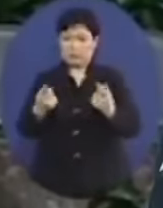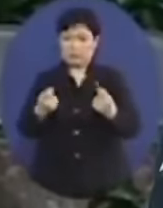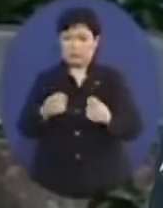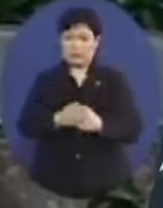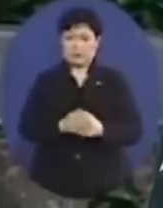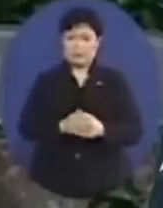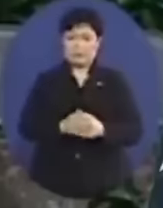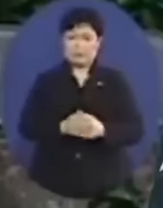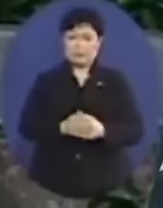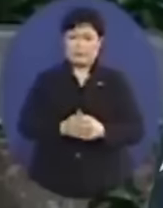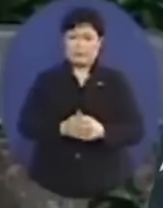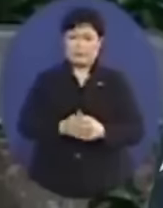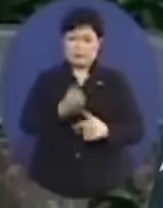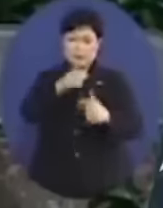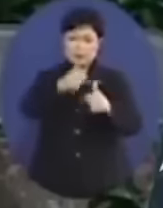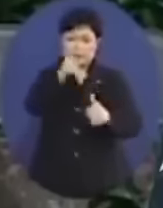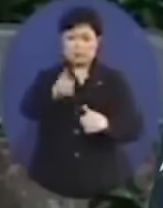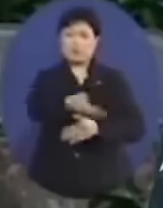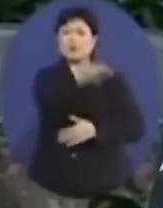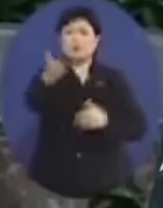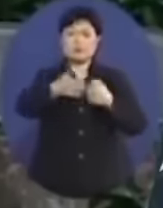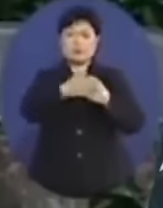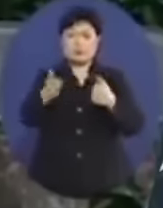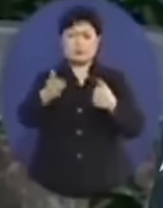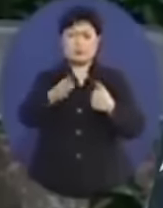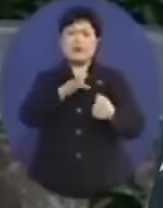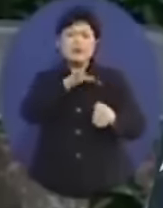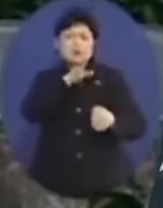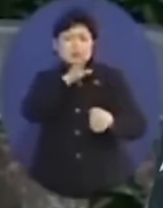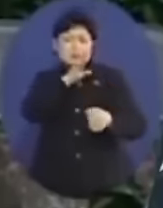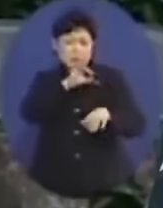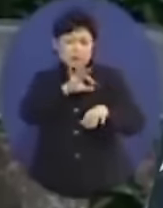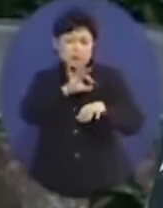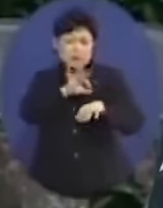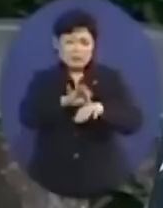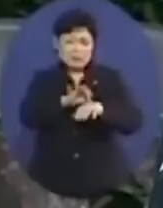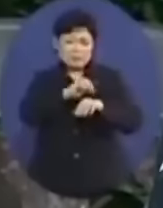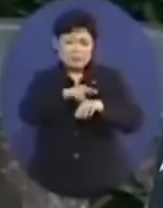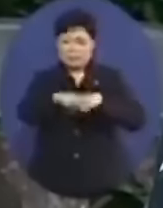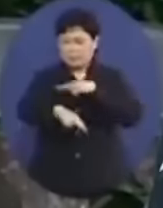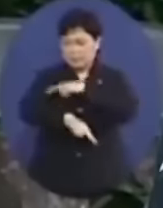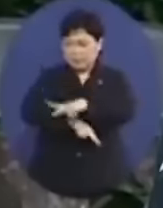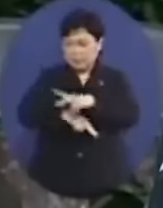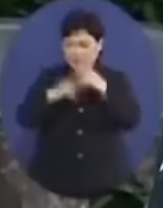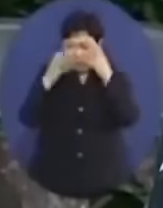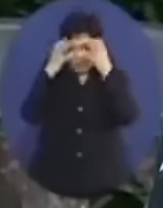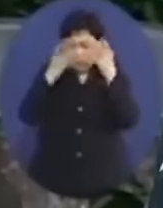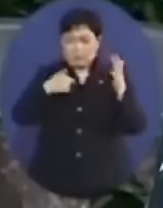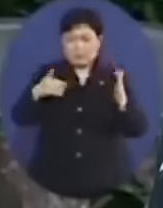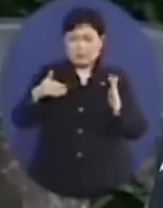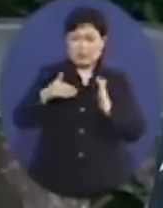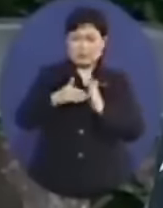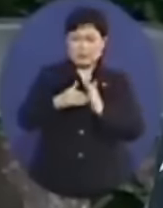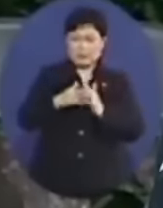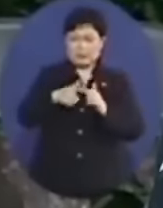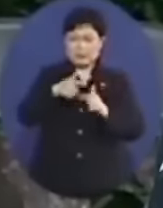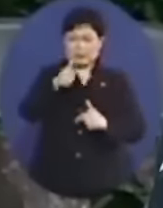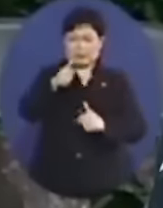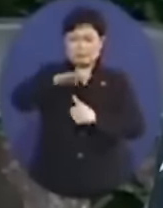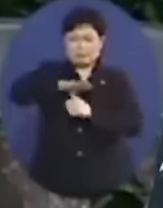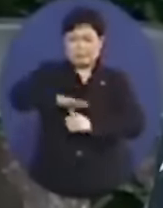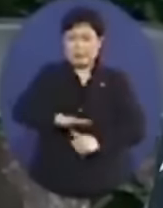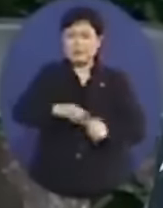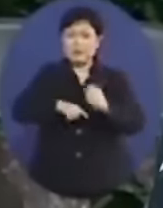갈기 살이 찢어지고 가상하고 고통을 하면서 너를 물고 주님이 참한